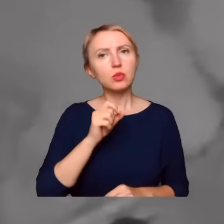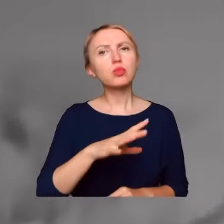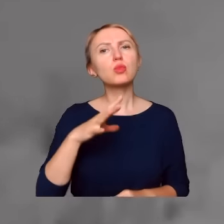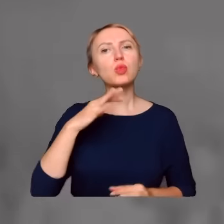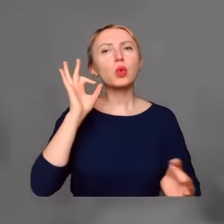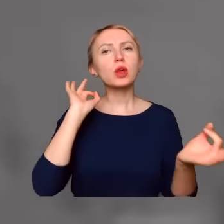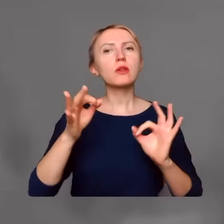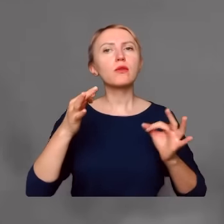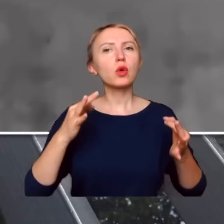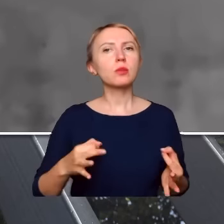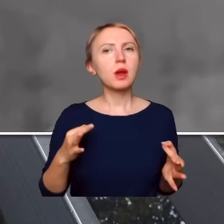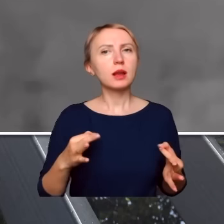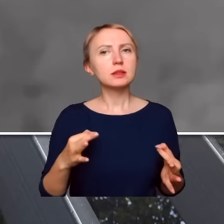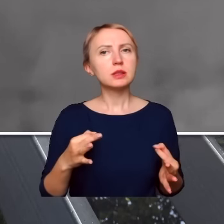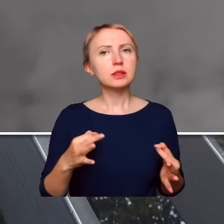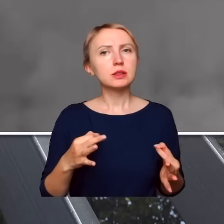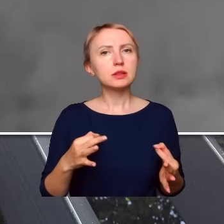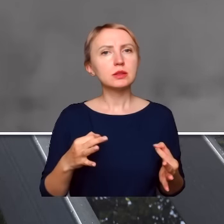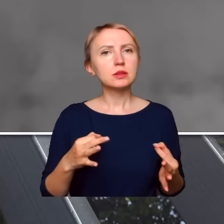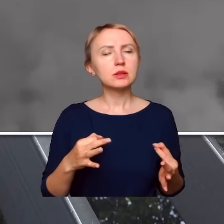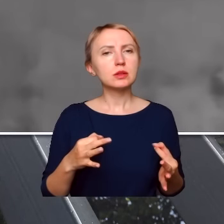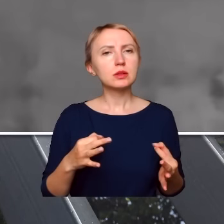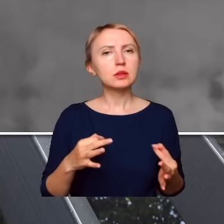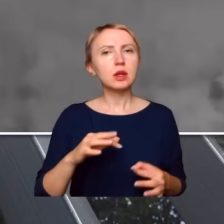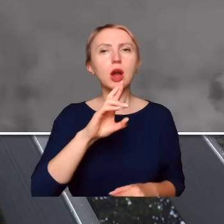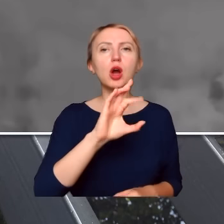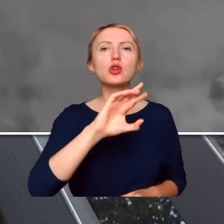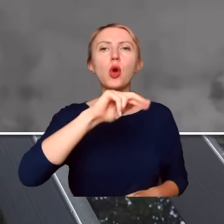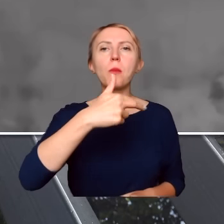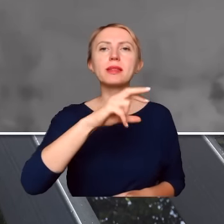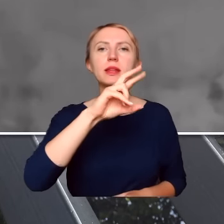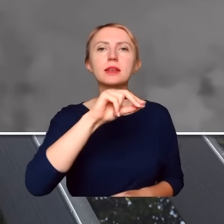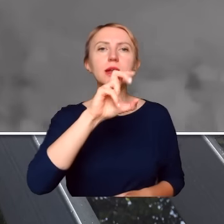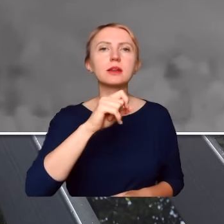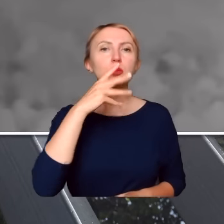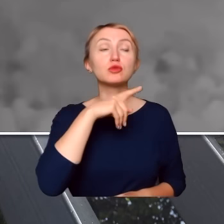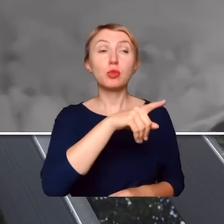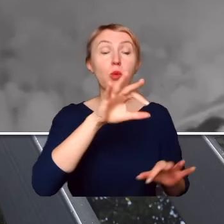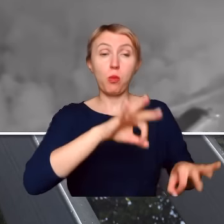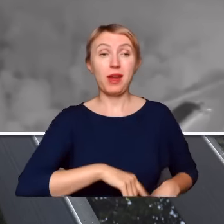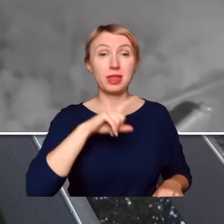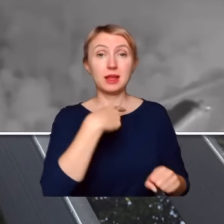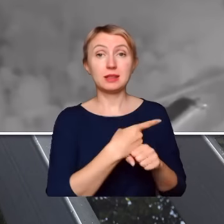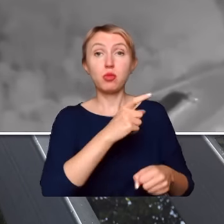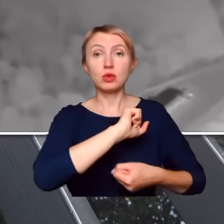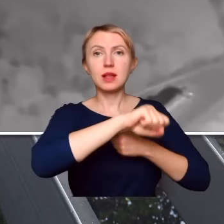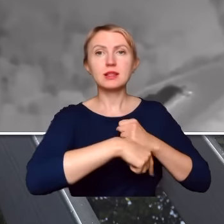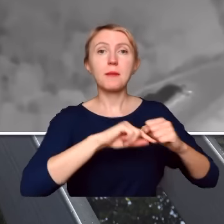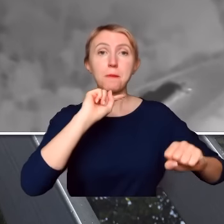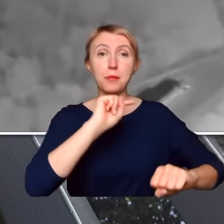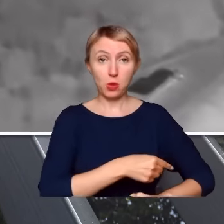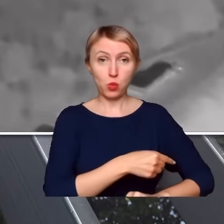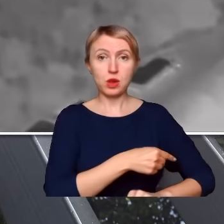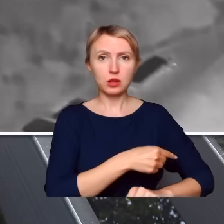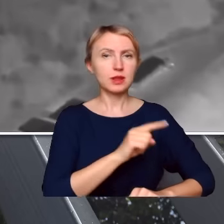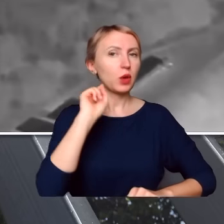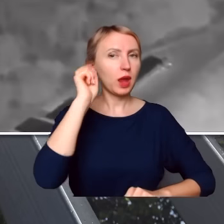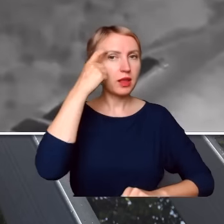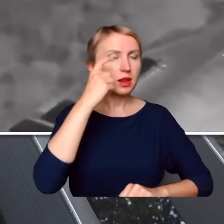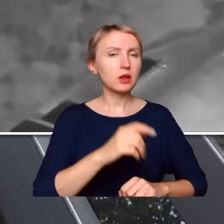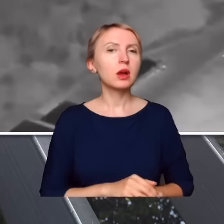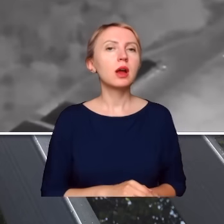informacje rozpowszechniane przez Romana Giertycha, że to były pana decyzje, ponieważ pan jest zastępcą prokuratora generalnego z